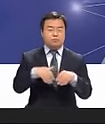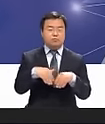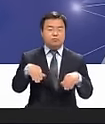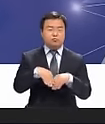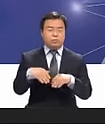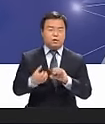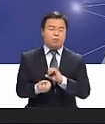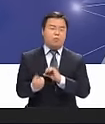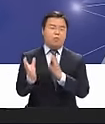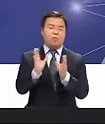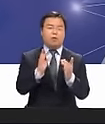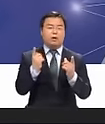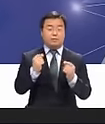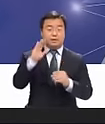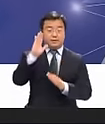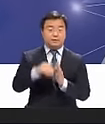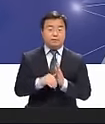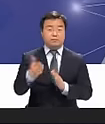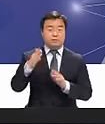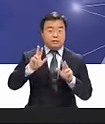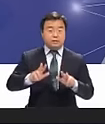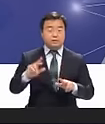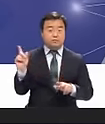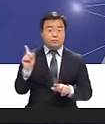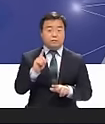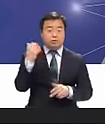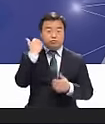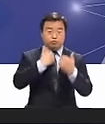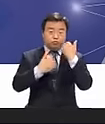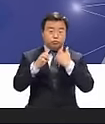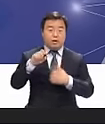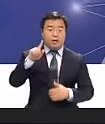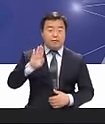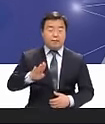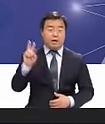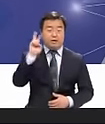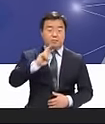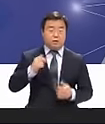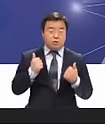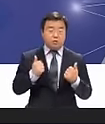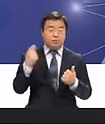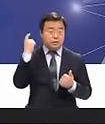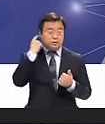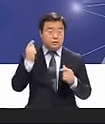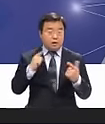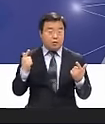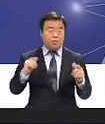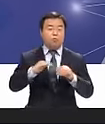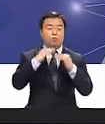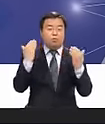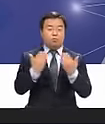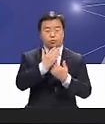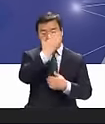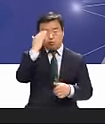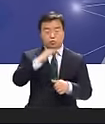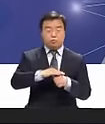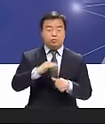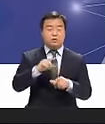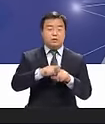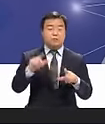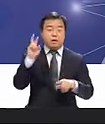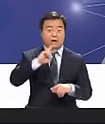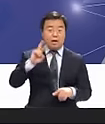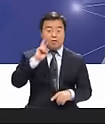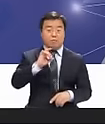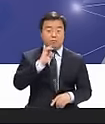만개했던 시절이 왔던 건데 지금은 아무도 그렇게 팝음악을 열심히 들으려고 하지 않고 모두 다 청소년들이 가요만 들으려고 하는데